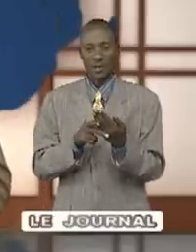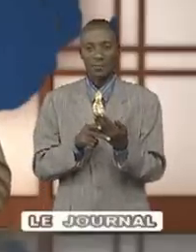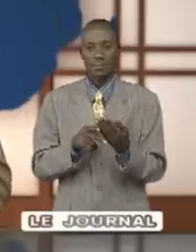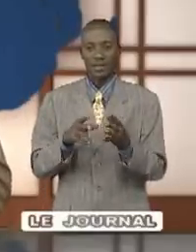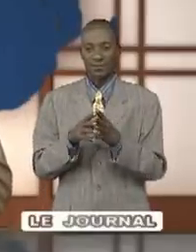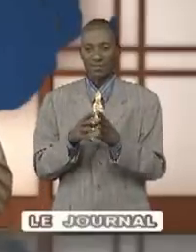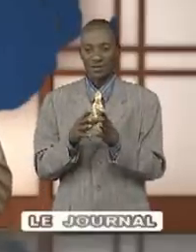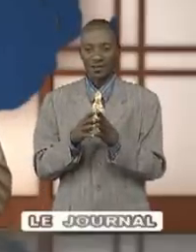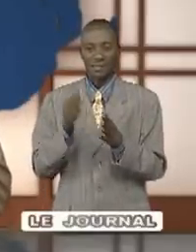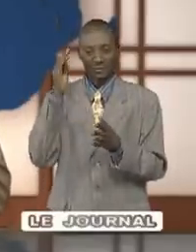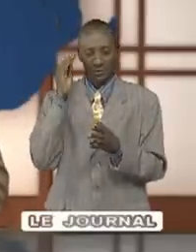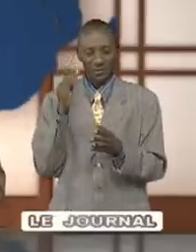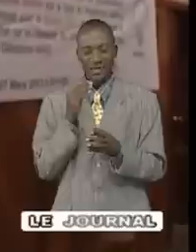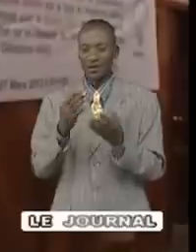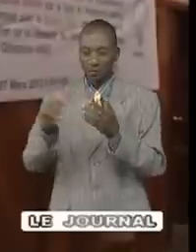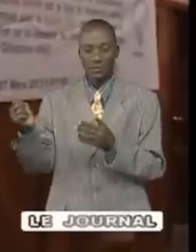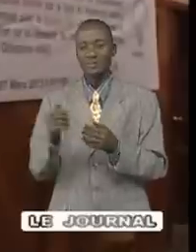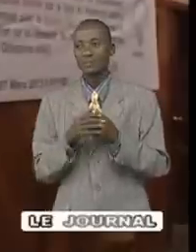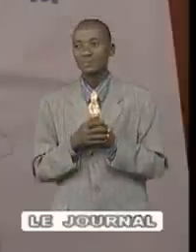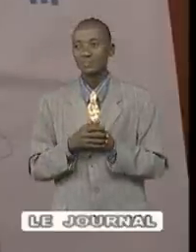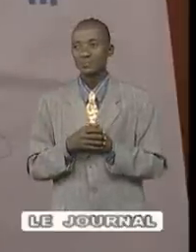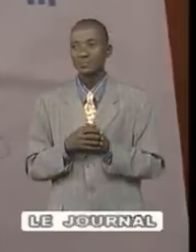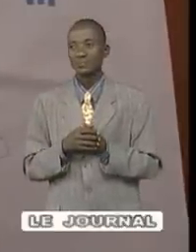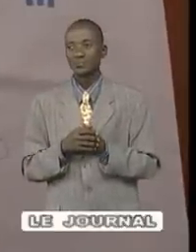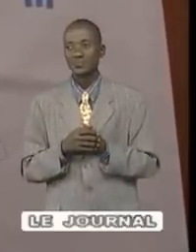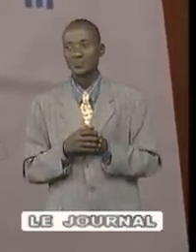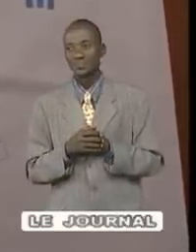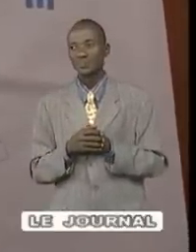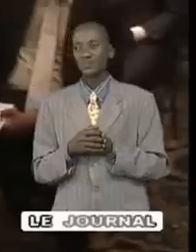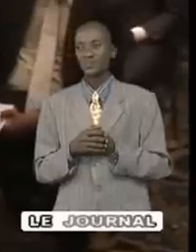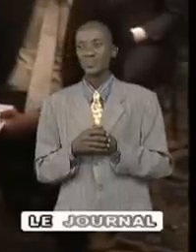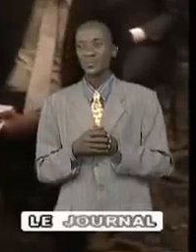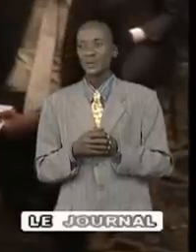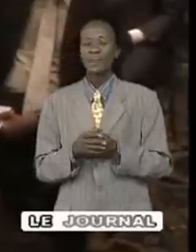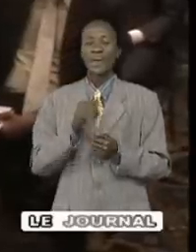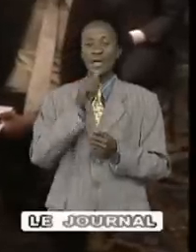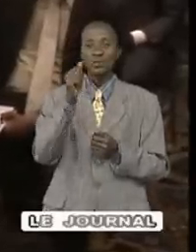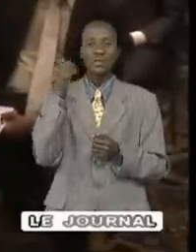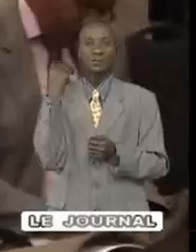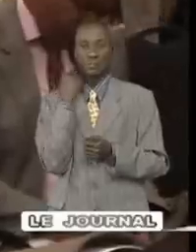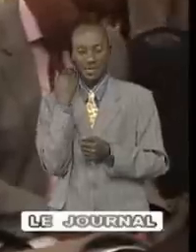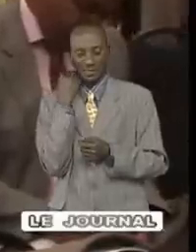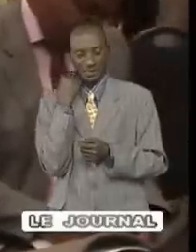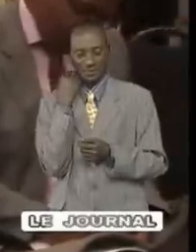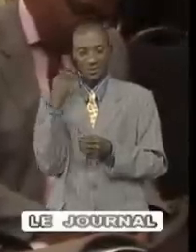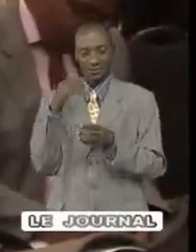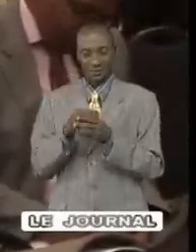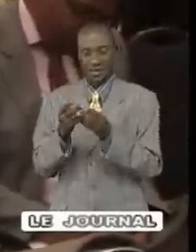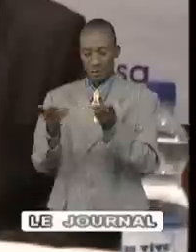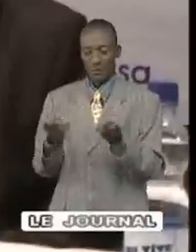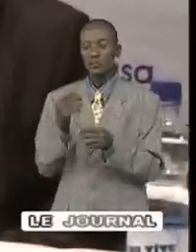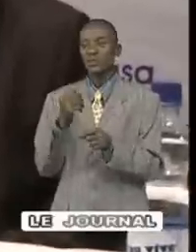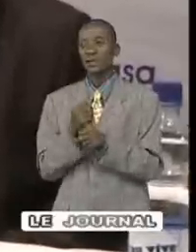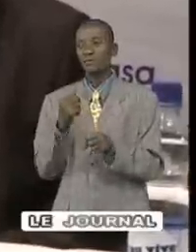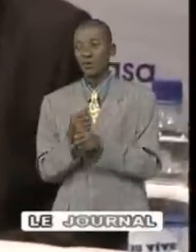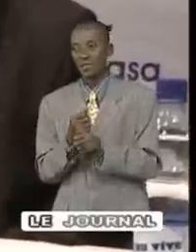du ministère de l'Emploi. Sandra Nyangui. L'assurance maladie peut-elle avoir de l'audience dans le monde du travail? La question, hier